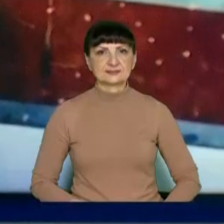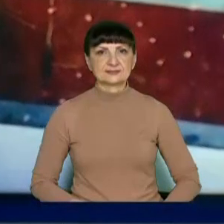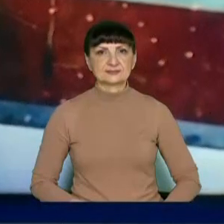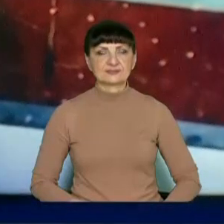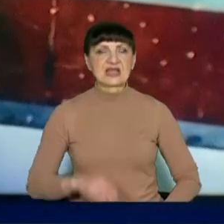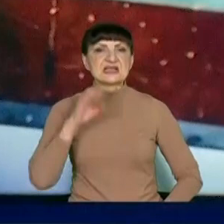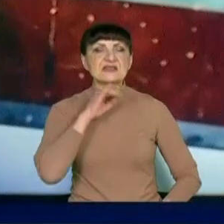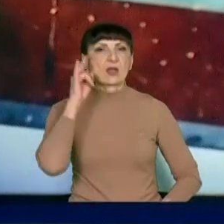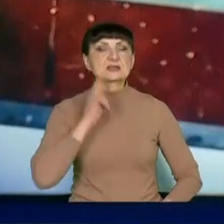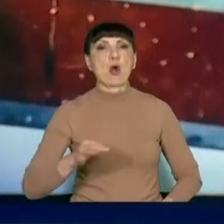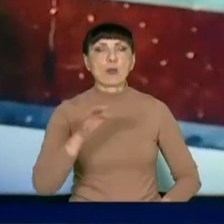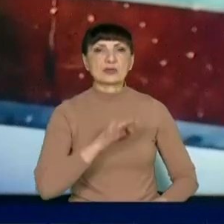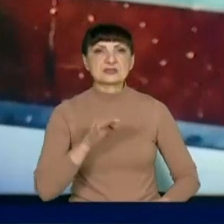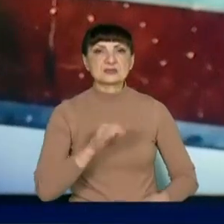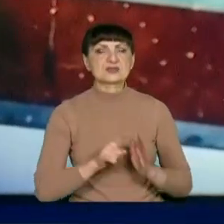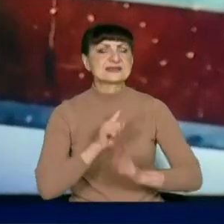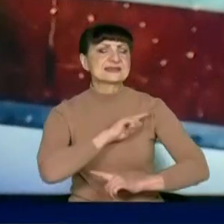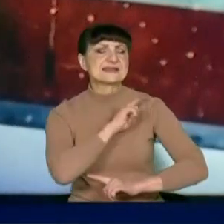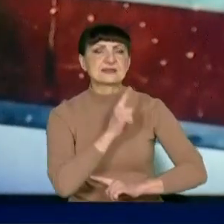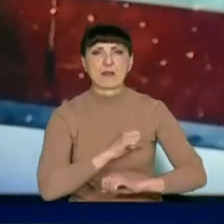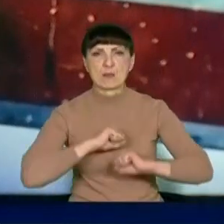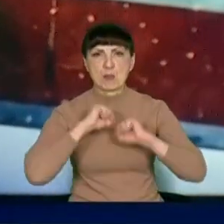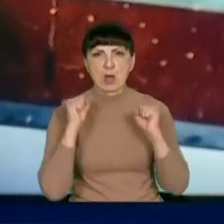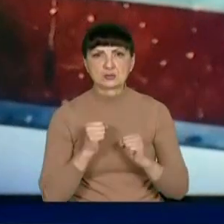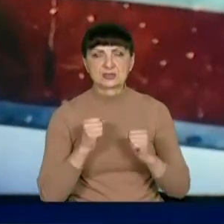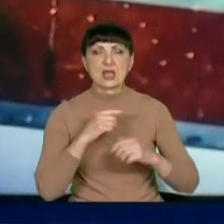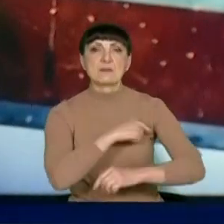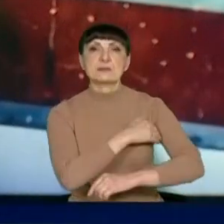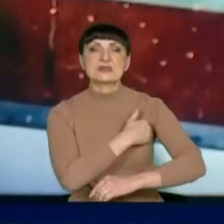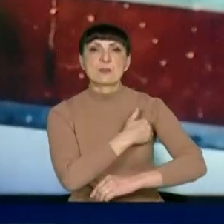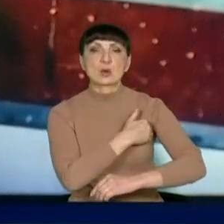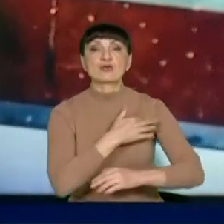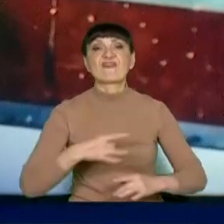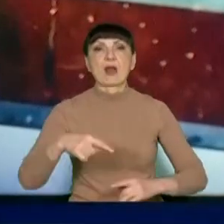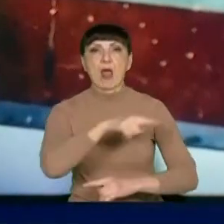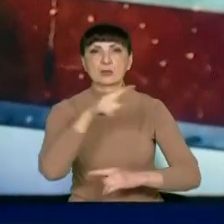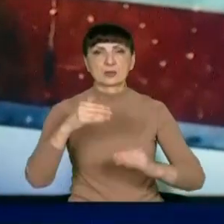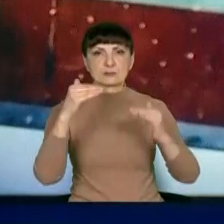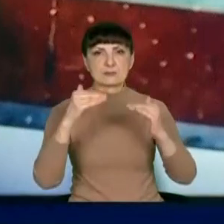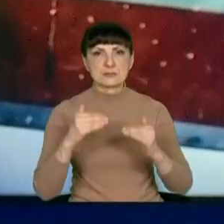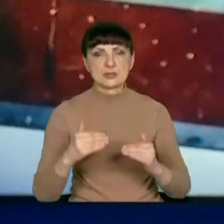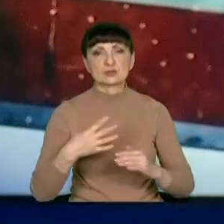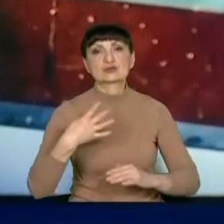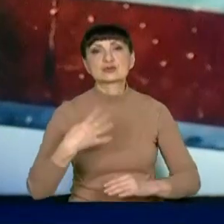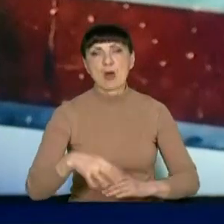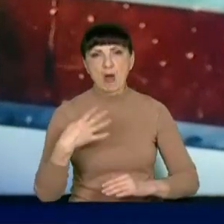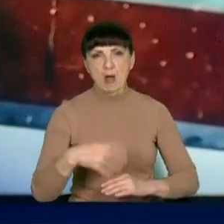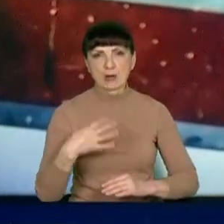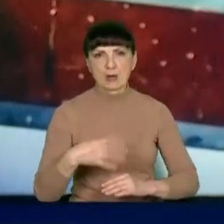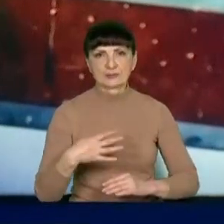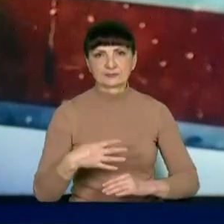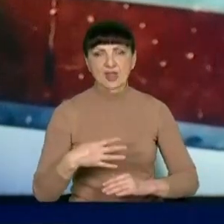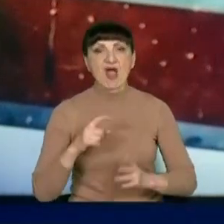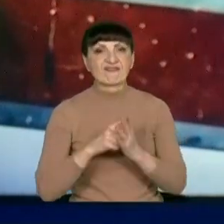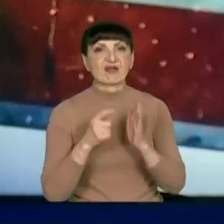В Североказахстанскую область пришли сильные морозы. Столбики термометров в некоторых районах опустились до минус 40 градусов. А